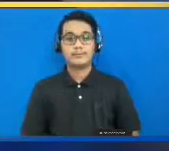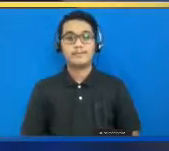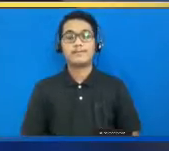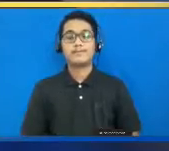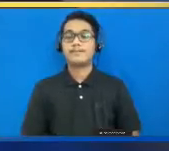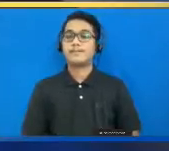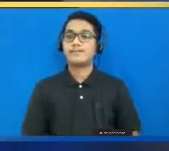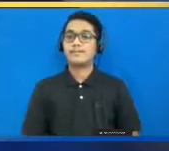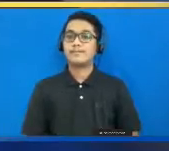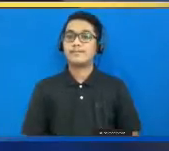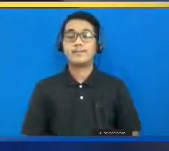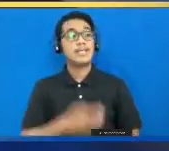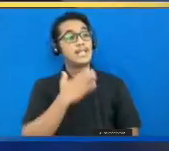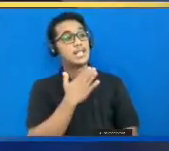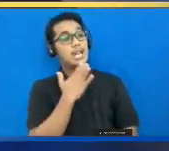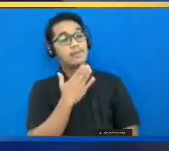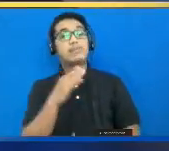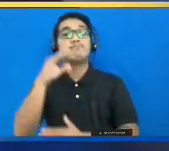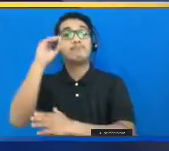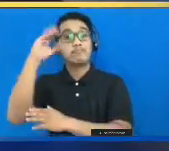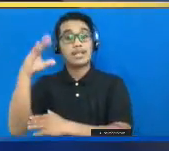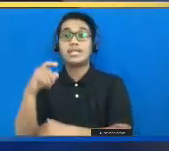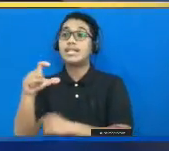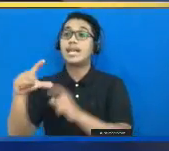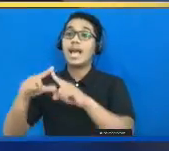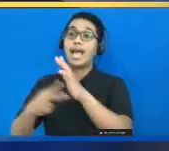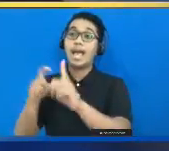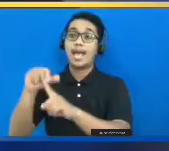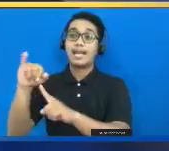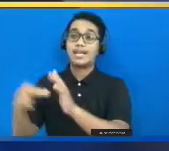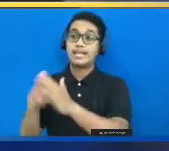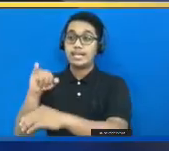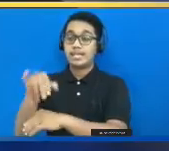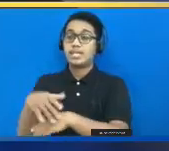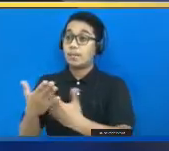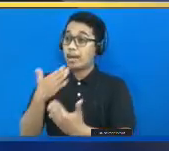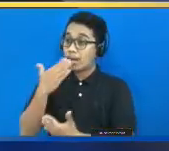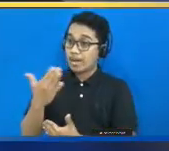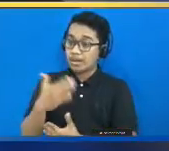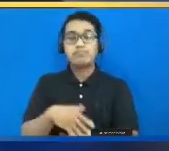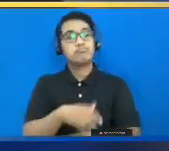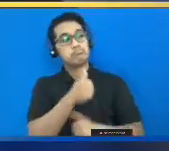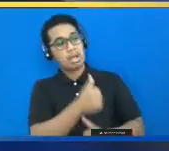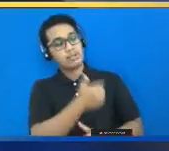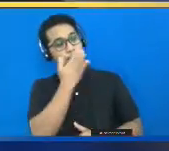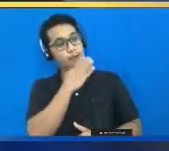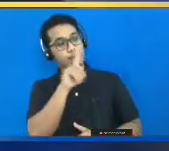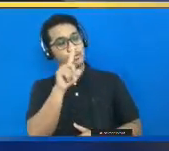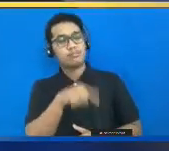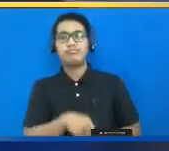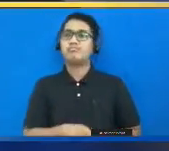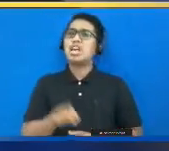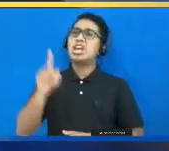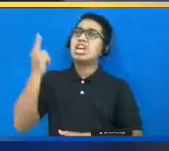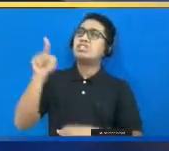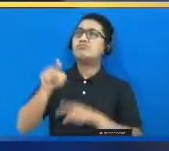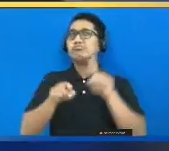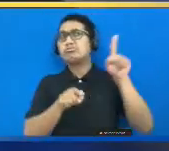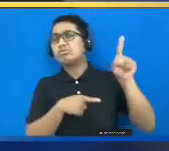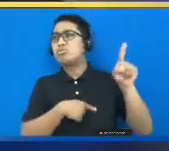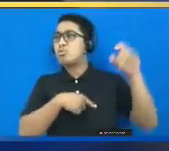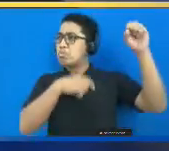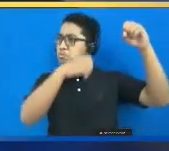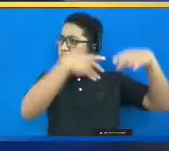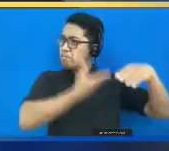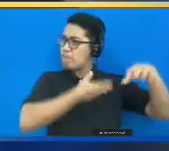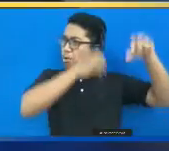sangat pagi Mbak Andini lagi dipakai perbandingan Aik Alhamdulillah walau diluar mendung tapi baik di sini cerah sekali ya harus